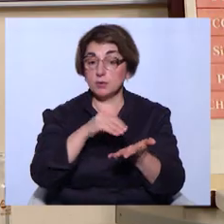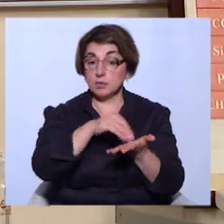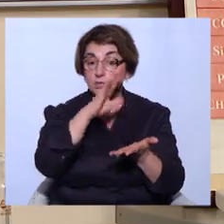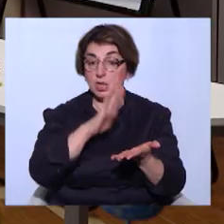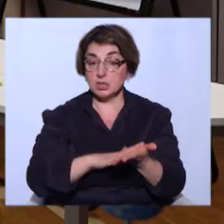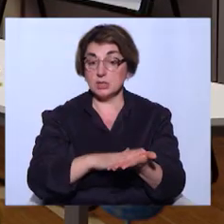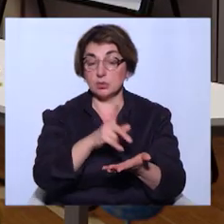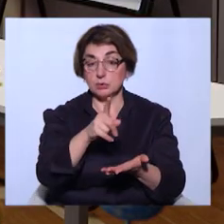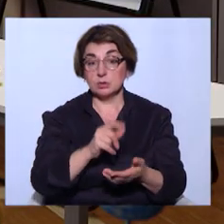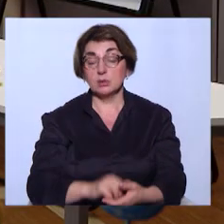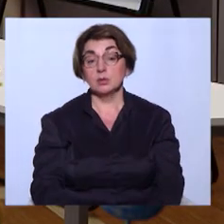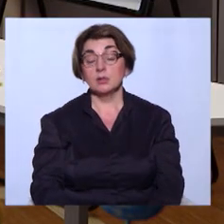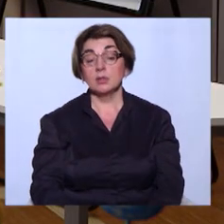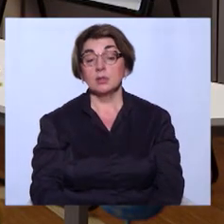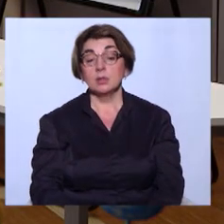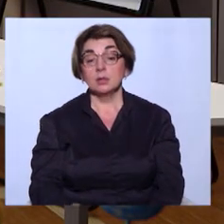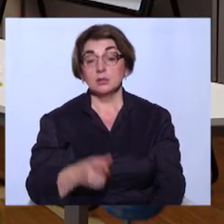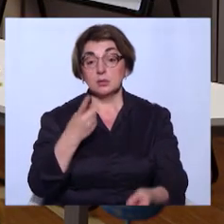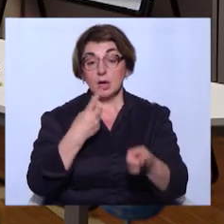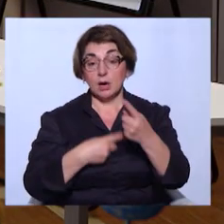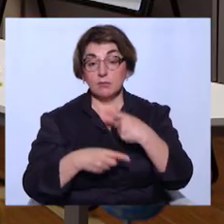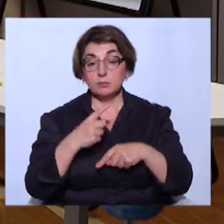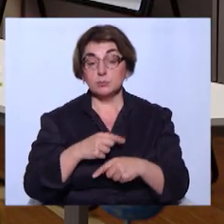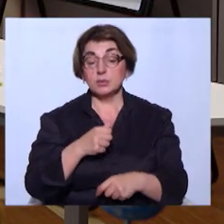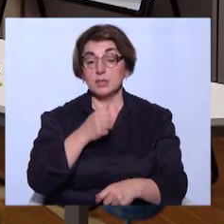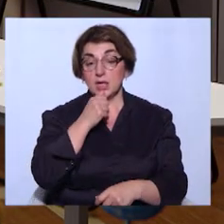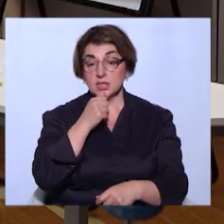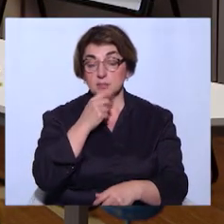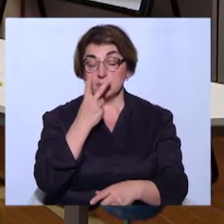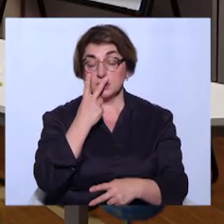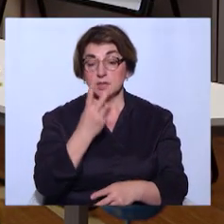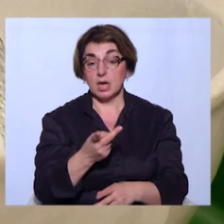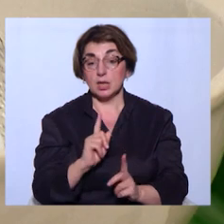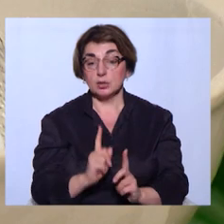გადაიტანოთ. დაუბრუნდეთ ისევ ექსპერიმენტს, ნახეთ რომ